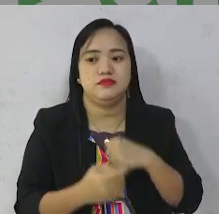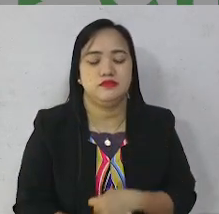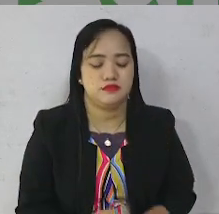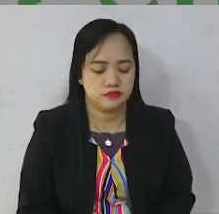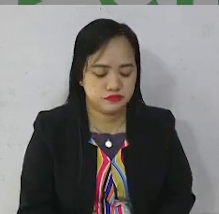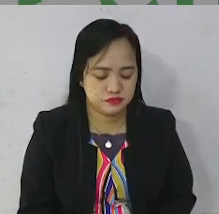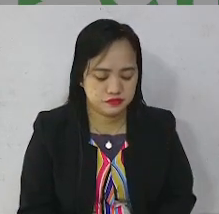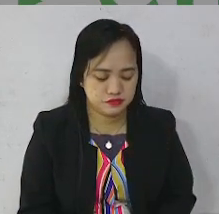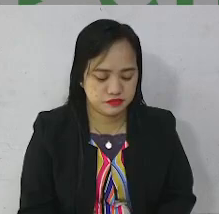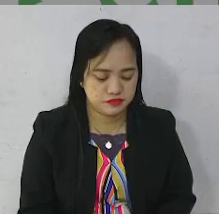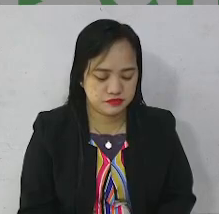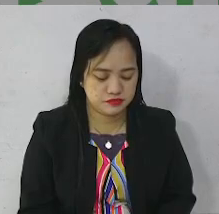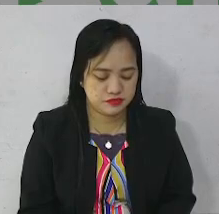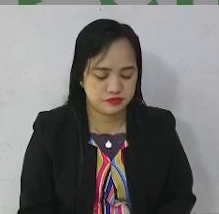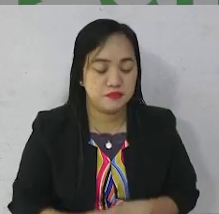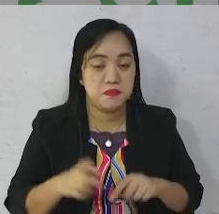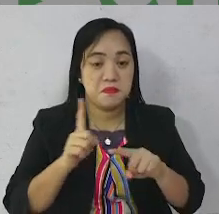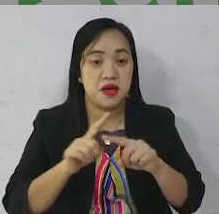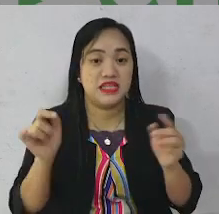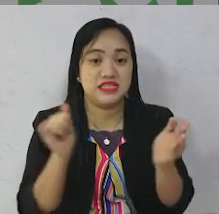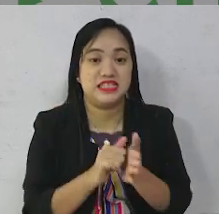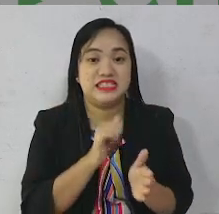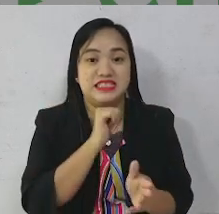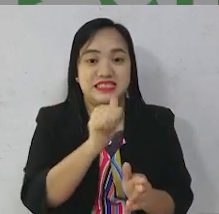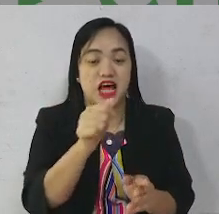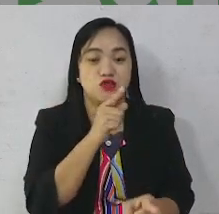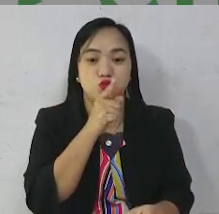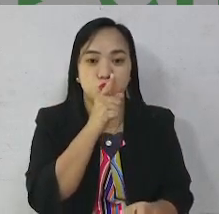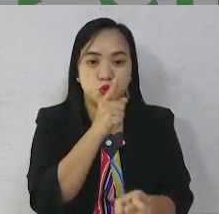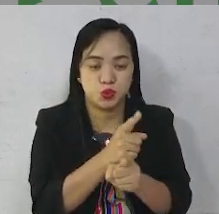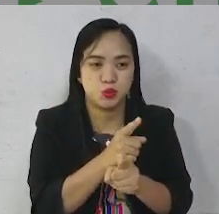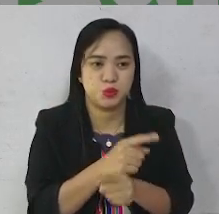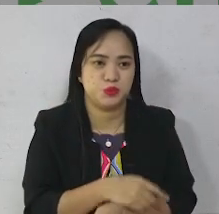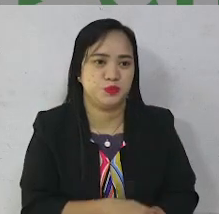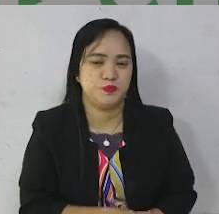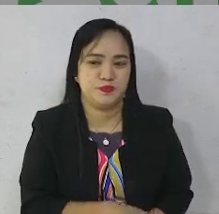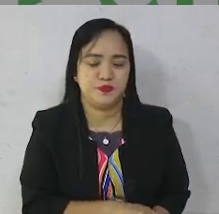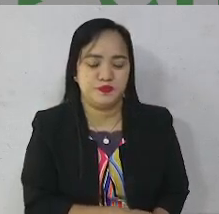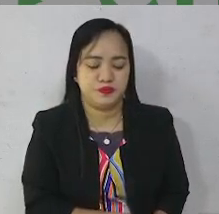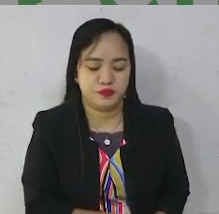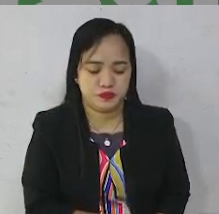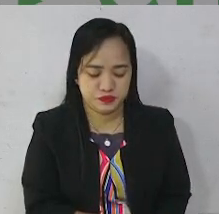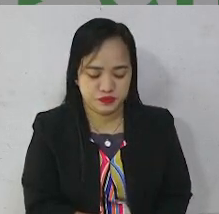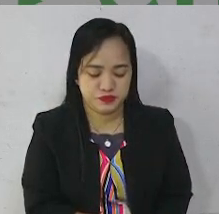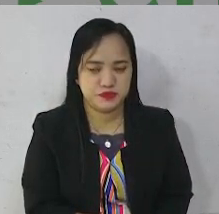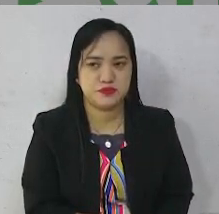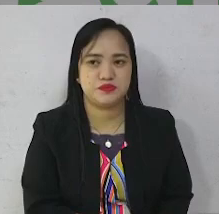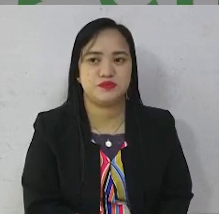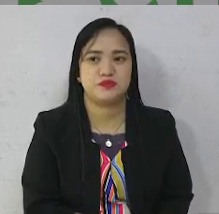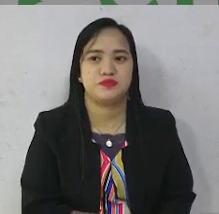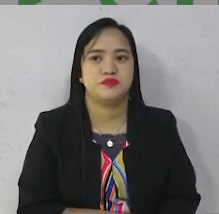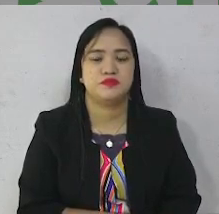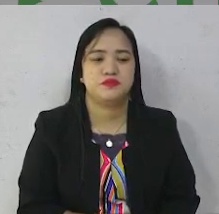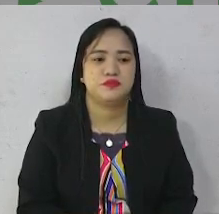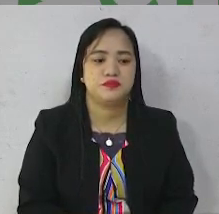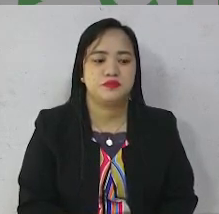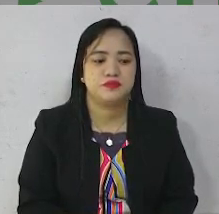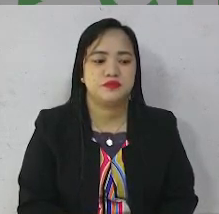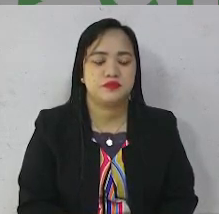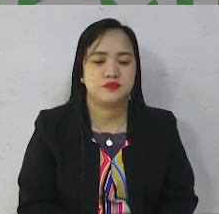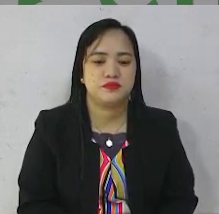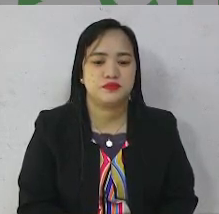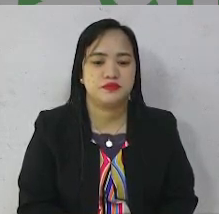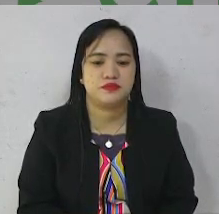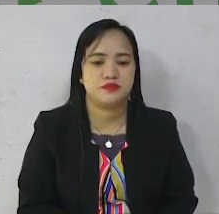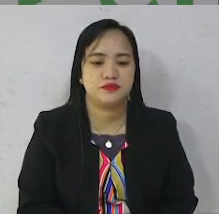m o pero wala pong katotohanan pa rin Kawawa lang si baby baka ma maano pa mapaso mapasok yes alr so